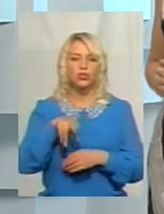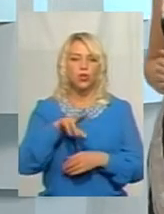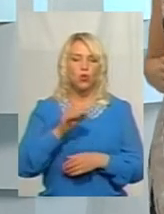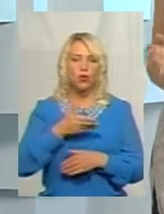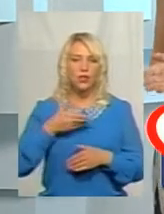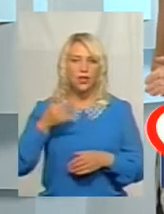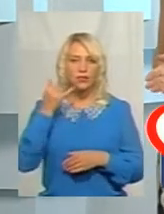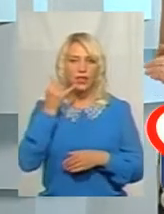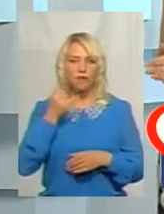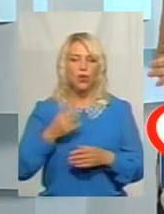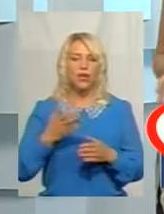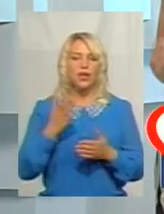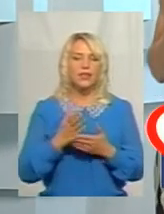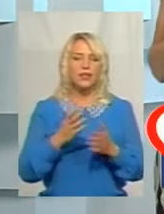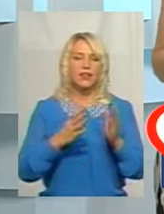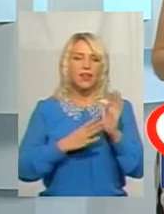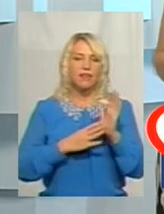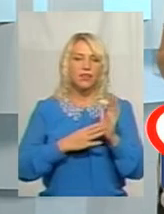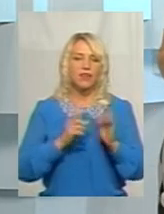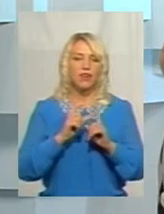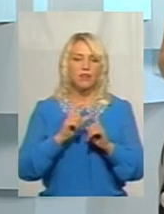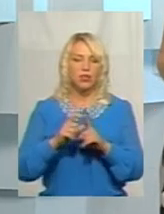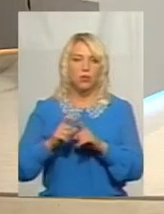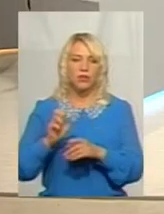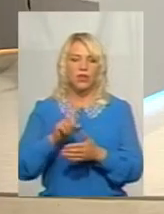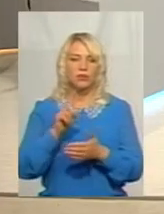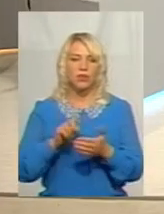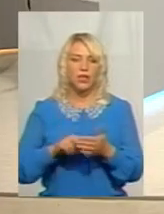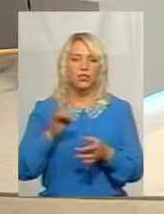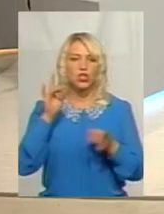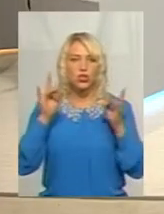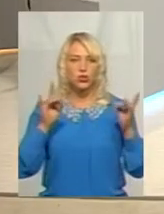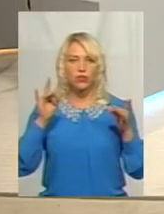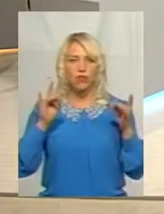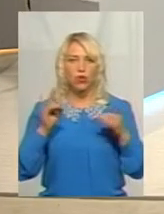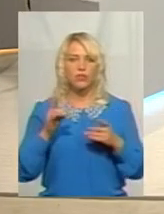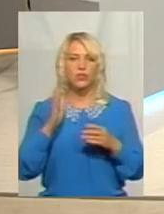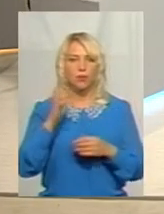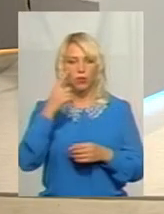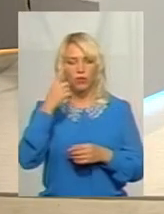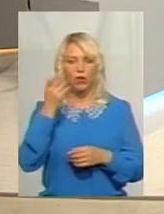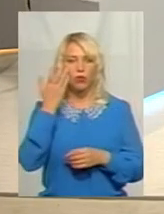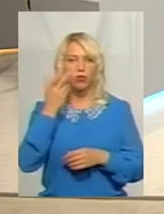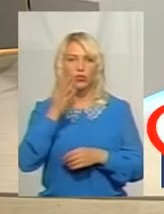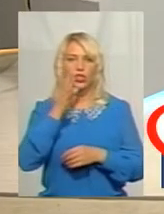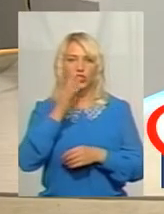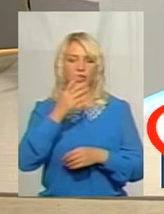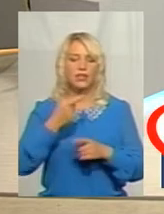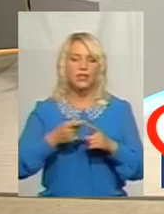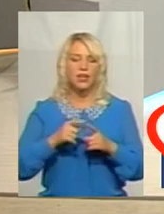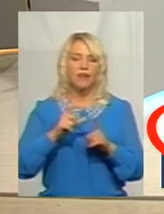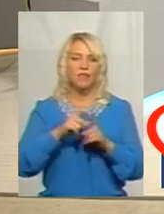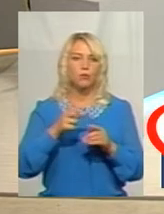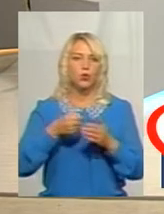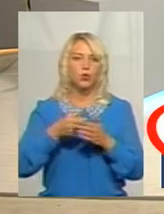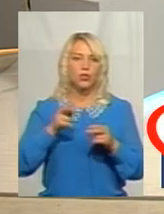хвилини у вас буде для відповідей на питання, і звуковий сигнал буде повідомляти, коли час цієї відповіді буде добігати кінця.